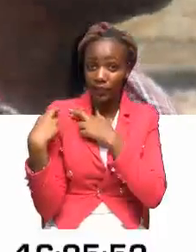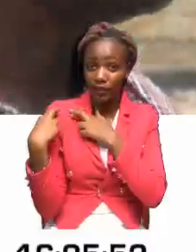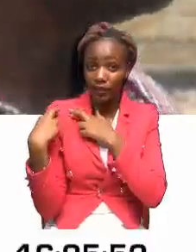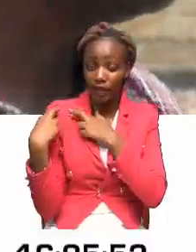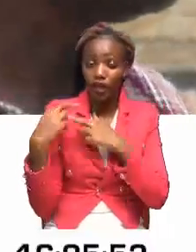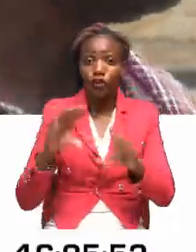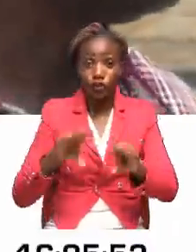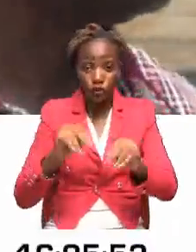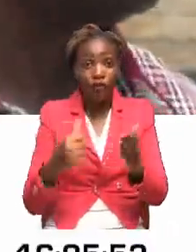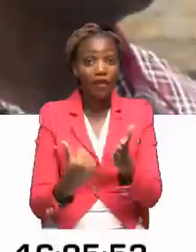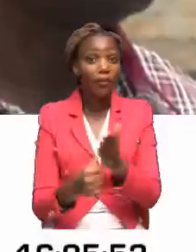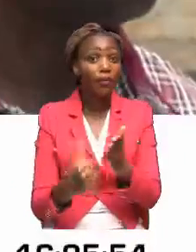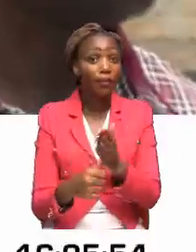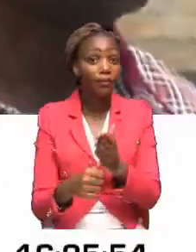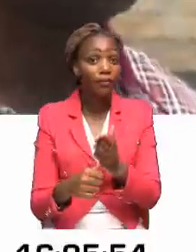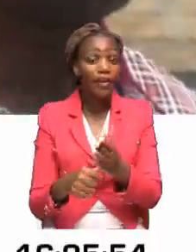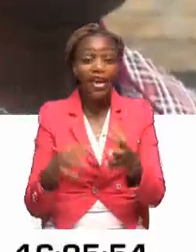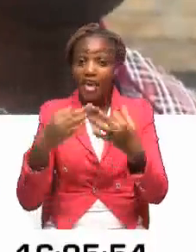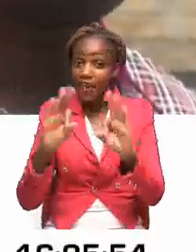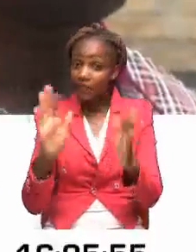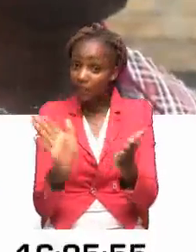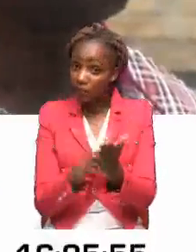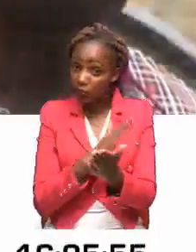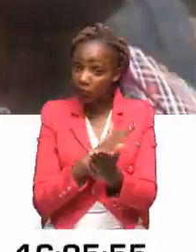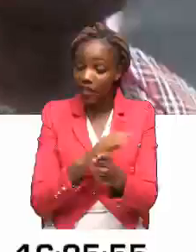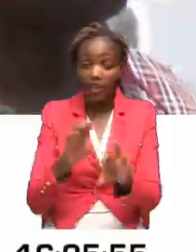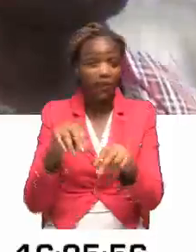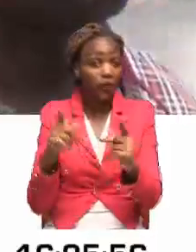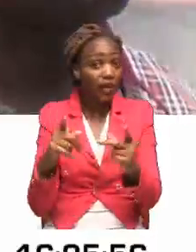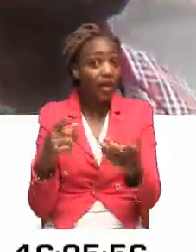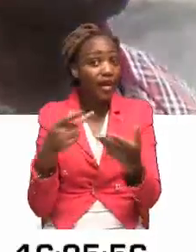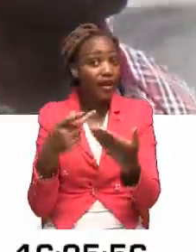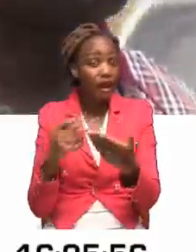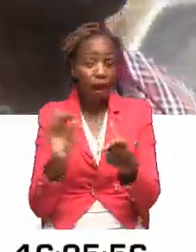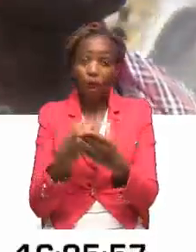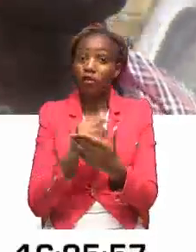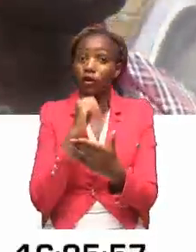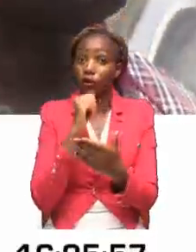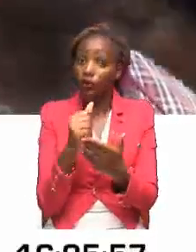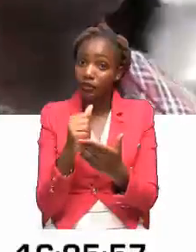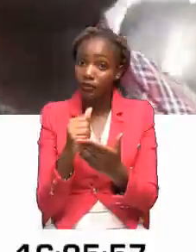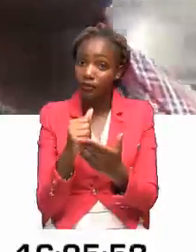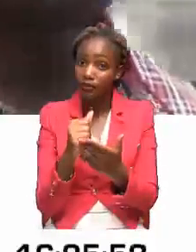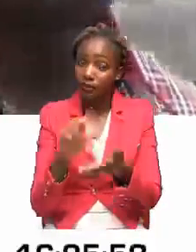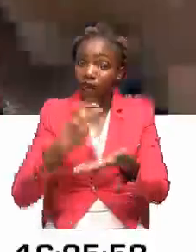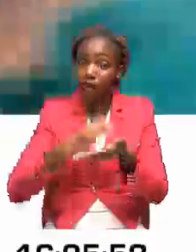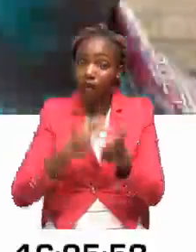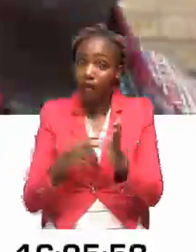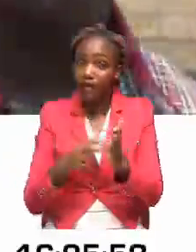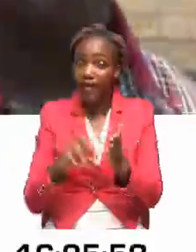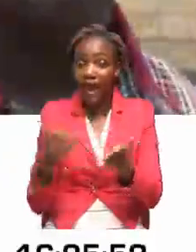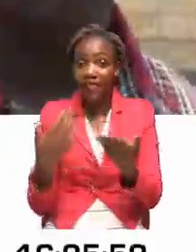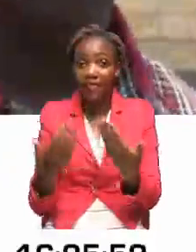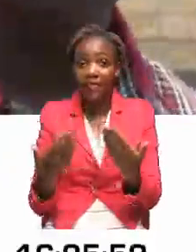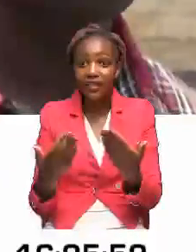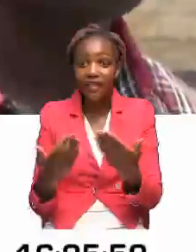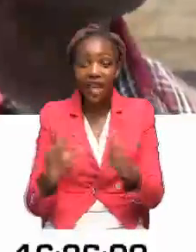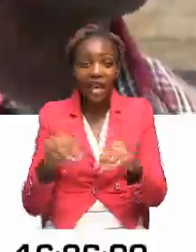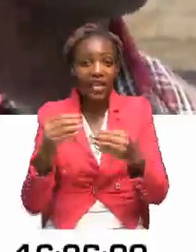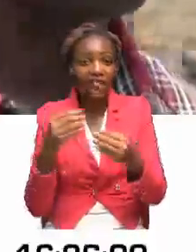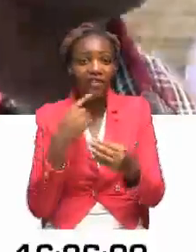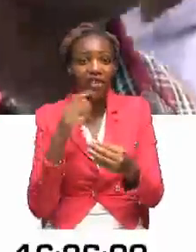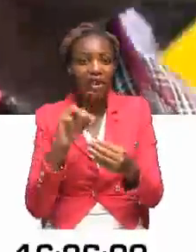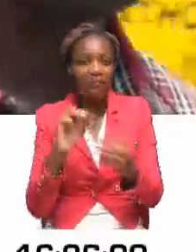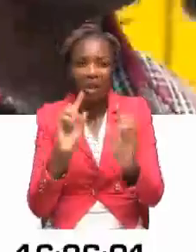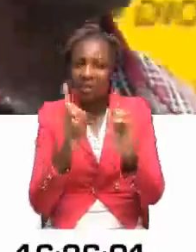ashulishe hiyo maneno, kama naondolewa ama asiondolewe. Kwa hivyo hii mambo nyingine akuachia yeye, sijui mambo